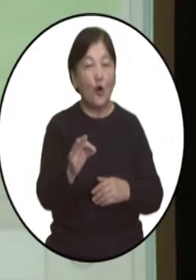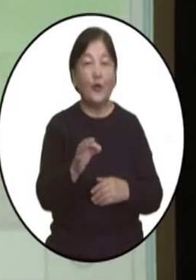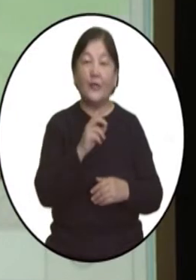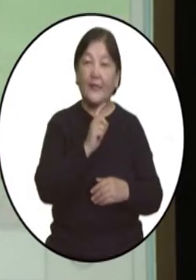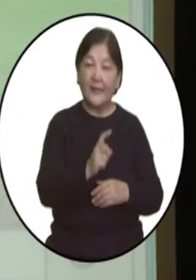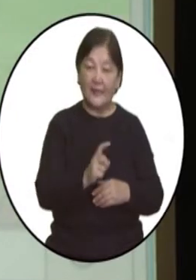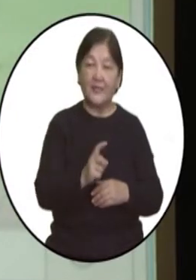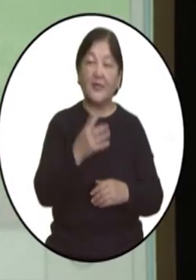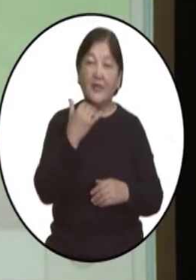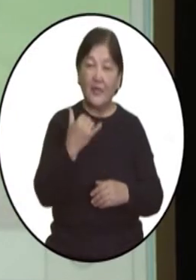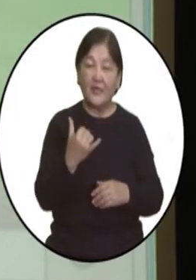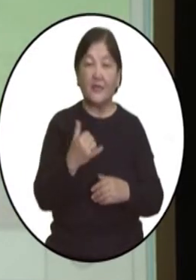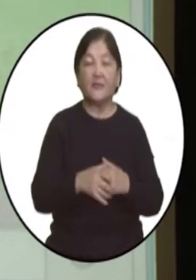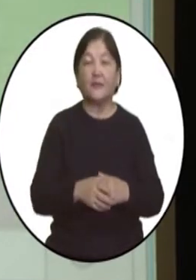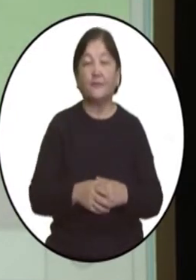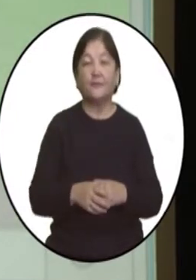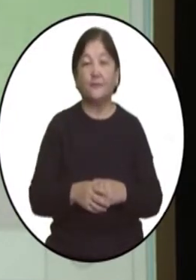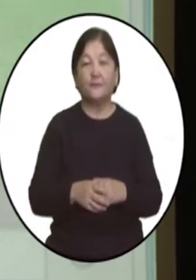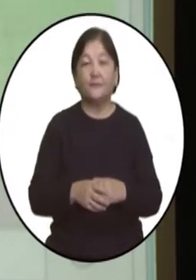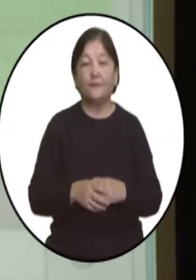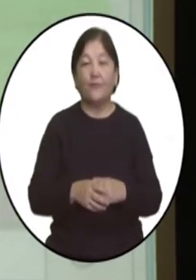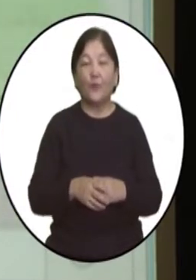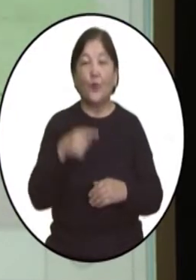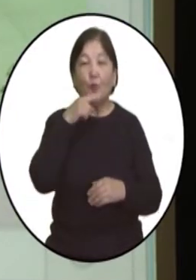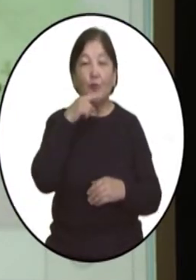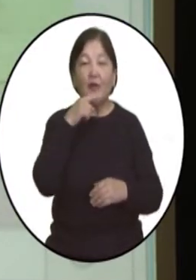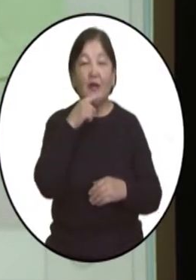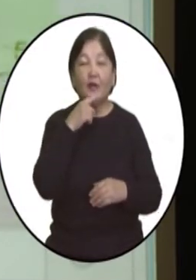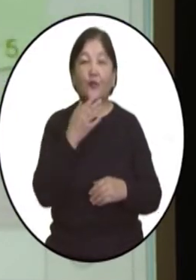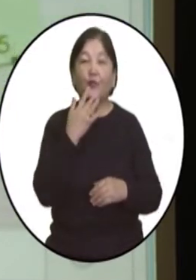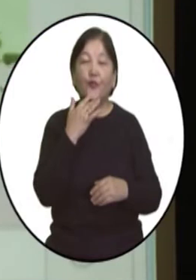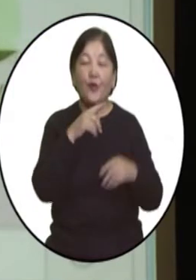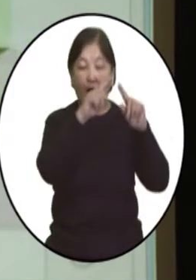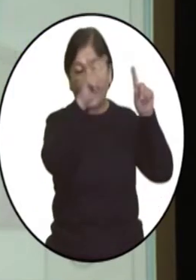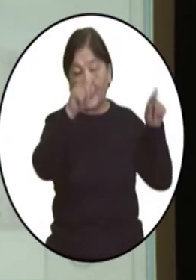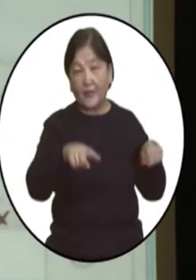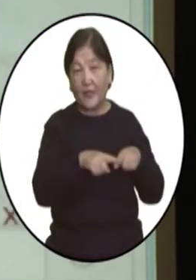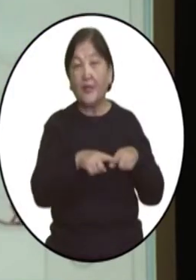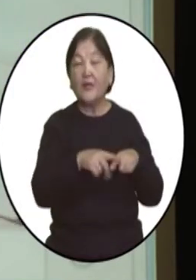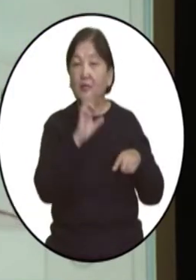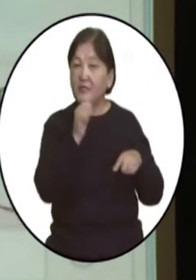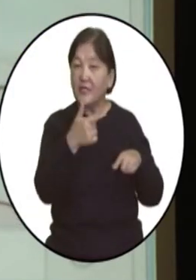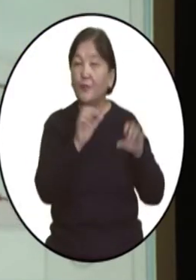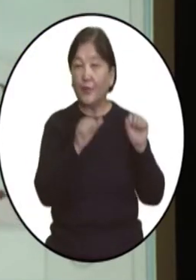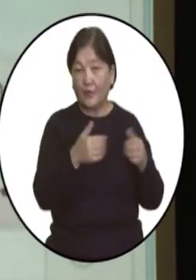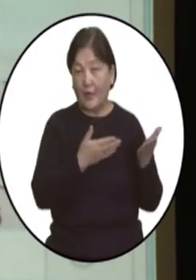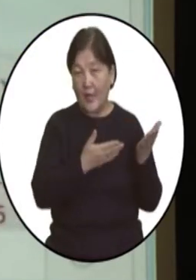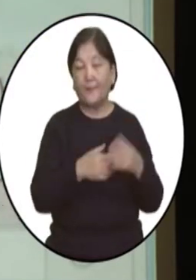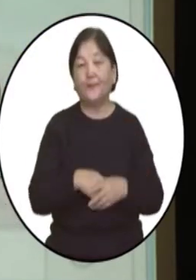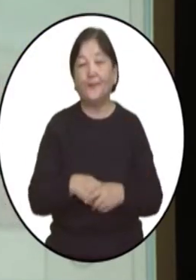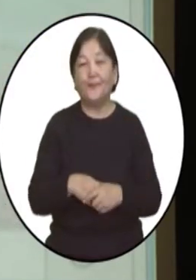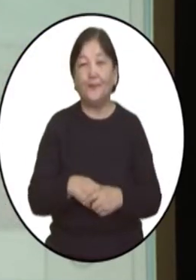OX Y гэсэн за улаан өнгөтэй хавтгаа дээрх цэг болох нэ. За